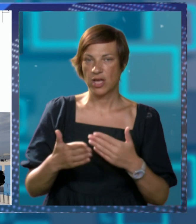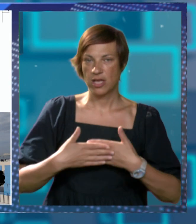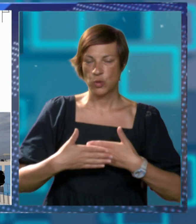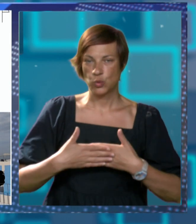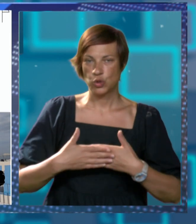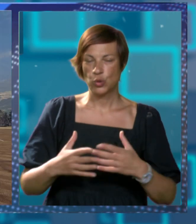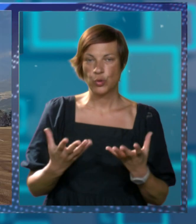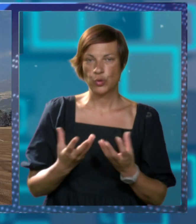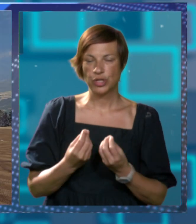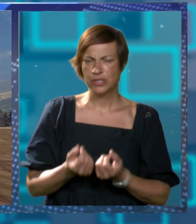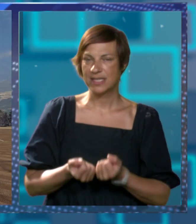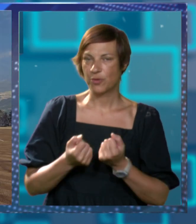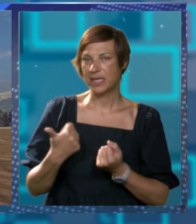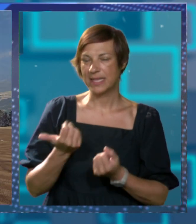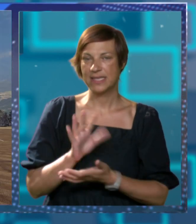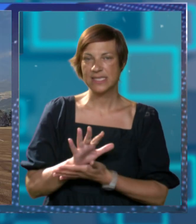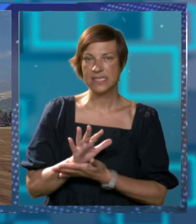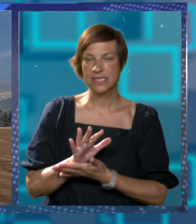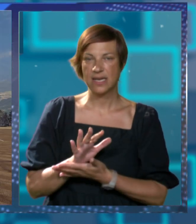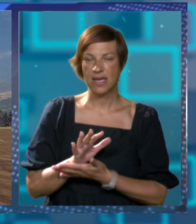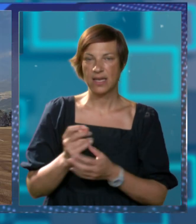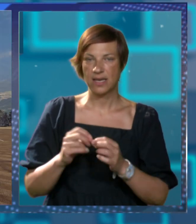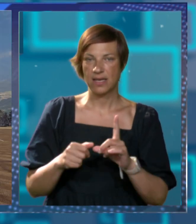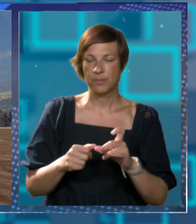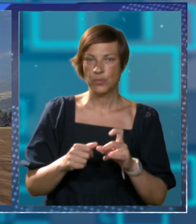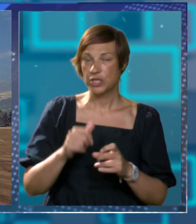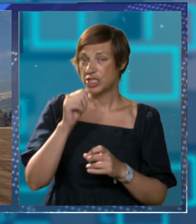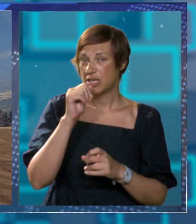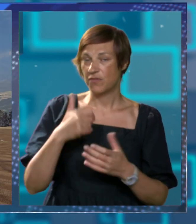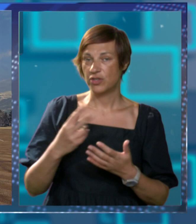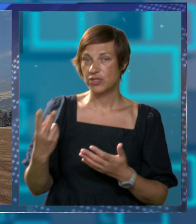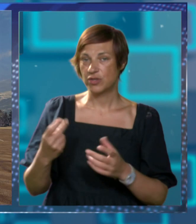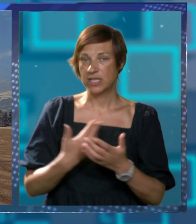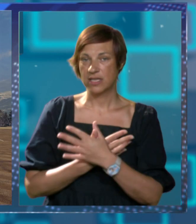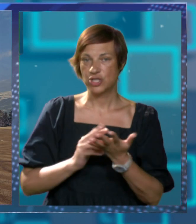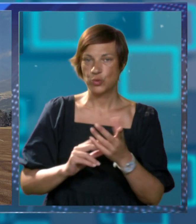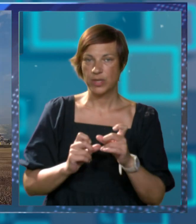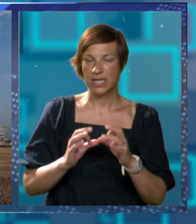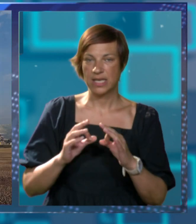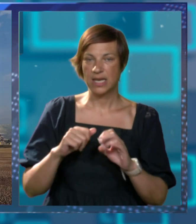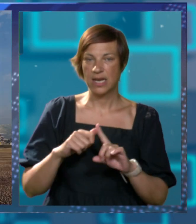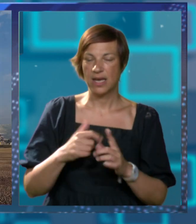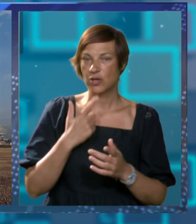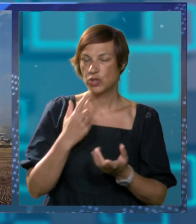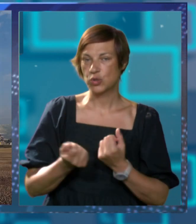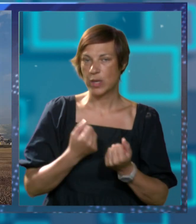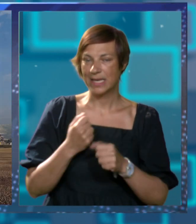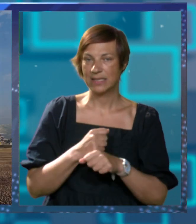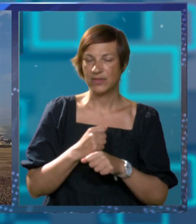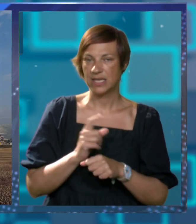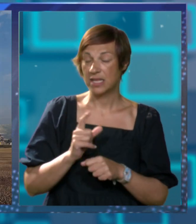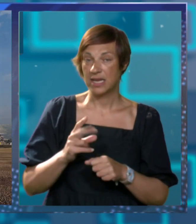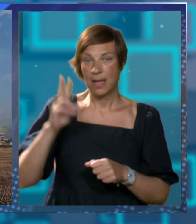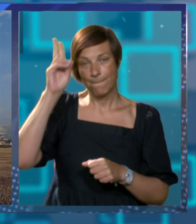tu zonu. Dosta je kompleksno jer je s jedne strane bujični vodotok Tarante, s druge strane Žuvinjak, tako da koji su aktivni, koji rade,